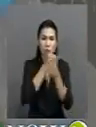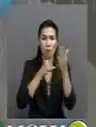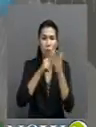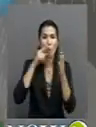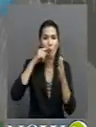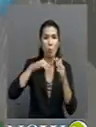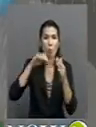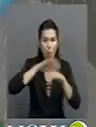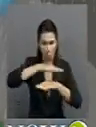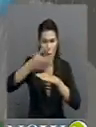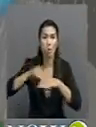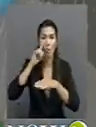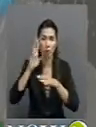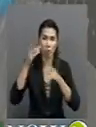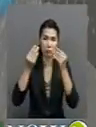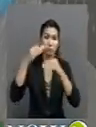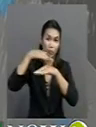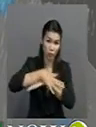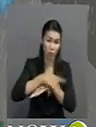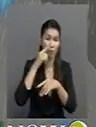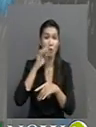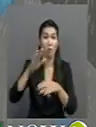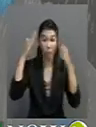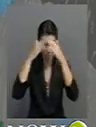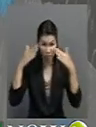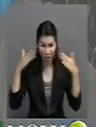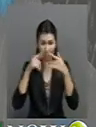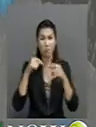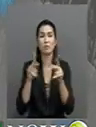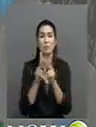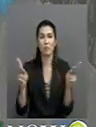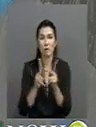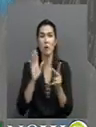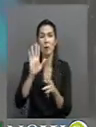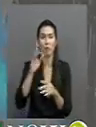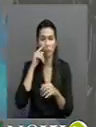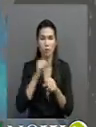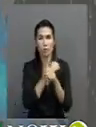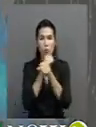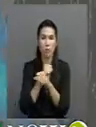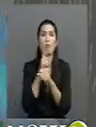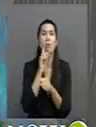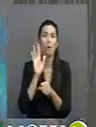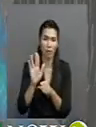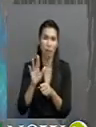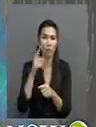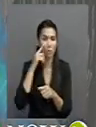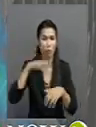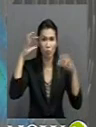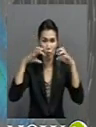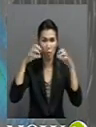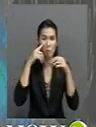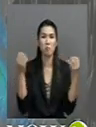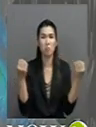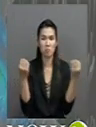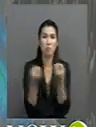ดระวังดินถล่มครับด้านรัฐมนตรีกระทรวงเกษตรของเวียดนามและคณะกรรมการแห่งชาติป้องกันอุบัติภัยนะครับพายุจะส่งผลก